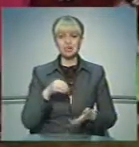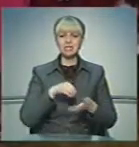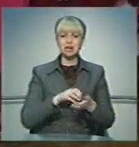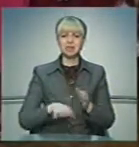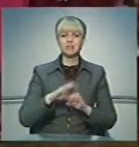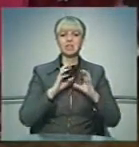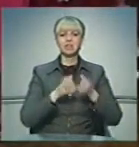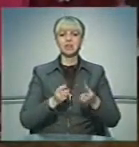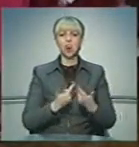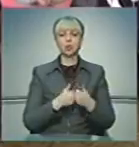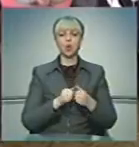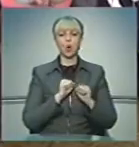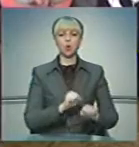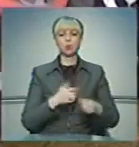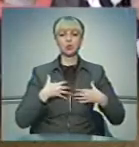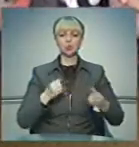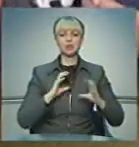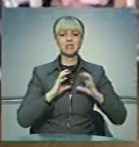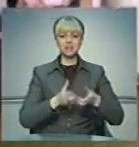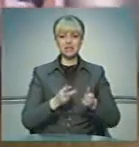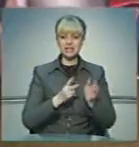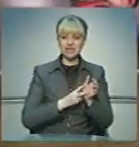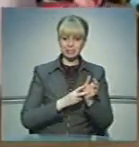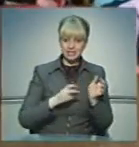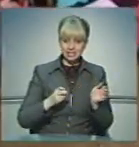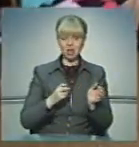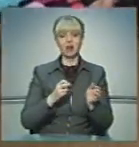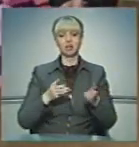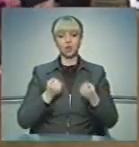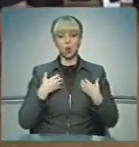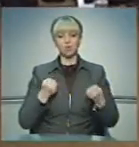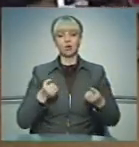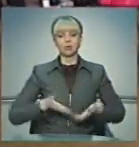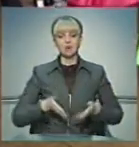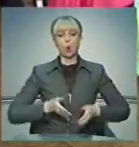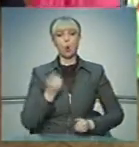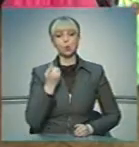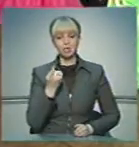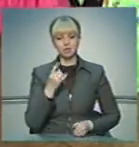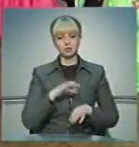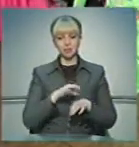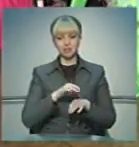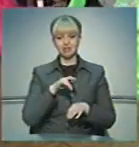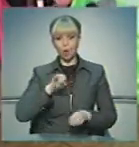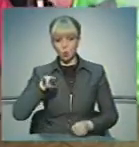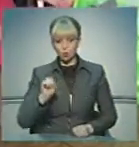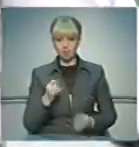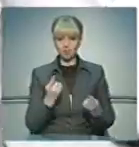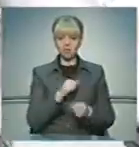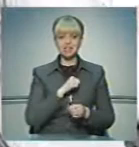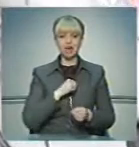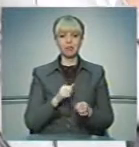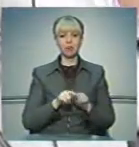статистикою Всесвітньої організації охорони здоров'я, у світі з 700 здорових немовлят народжується один малюк із синдромом Дауна. Нині це одна